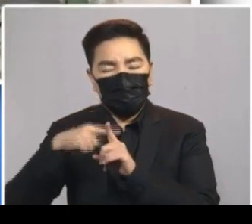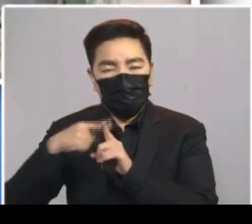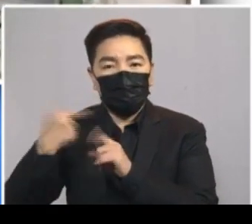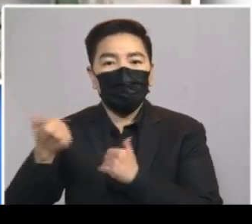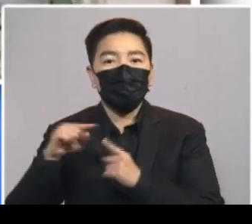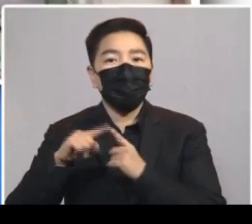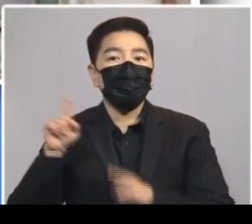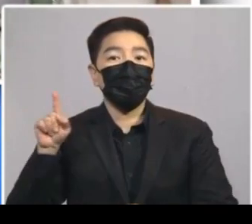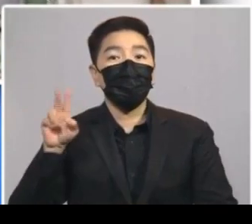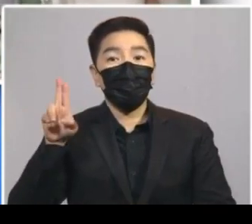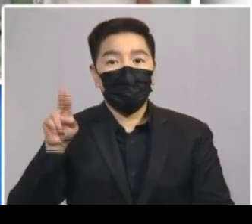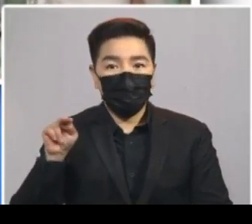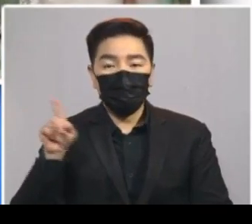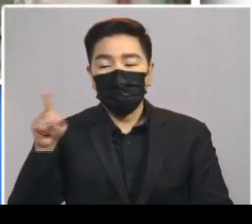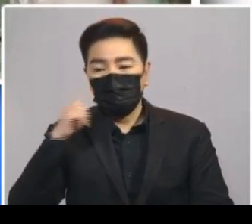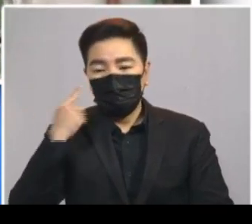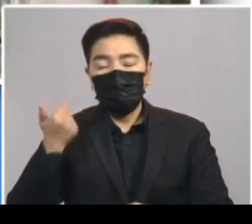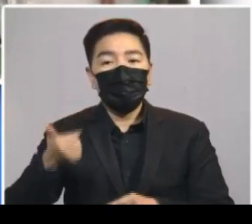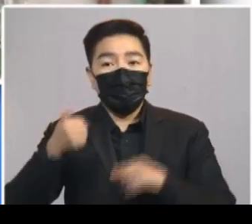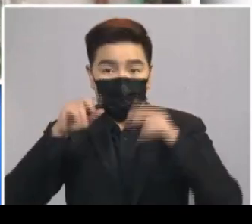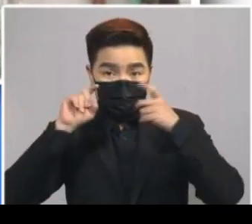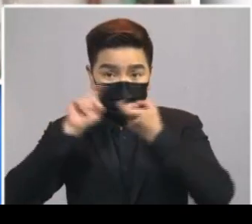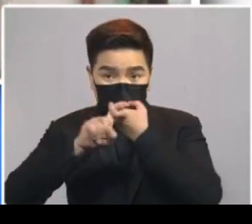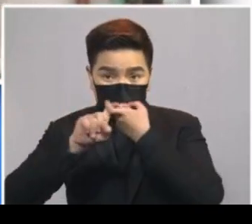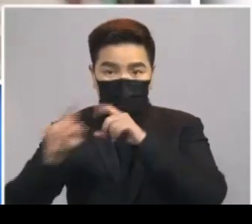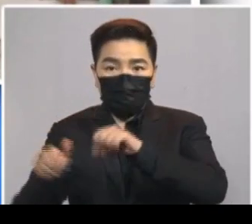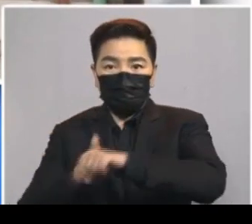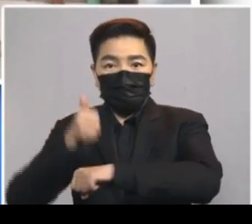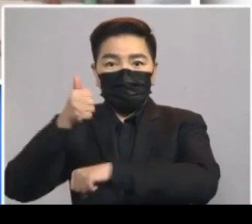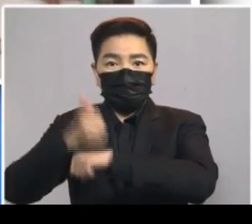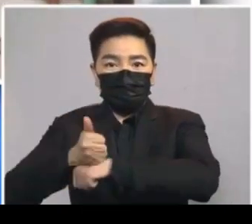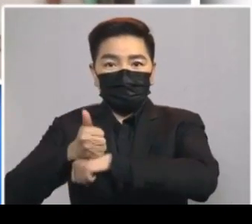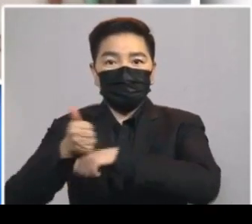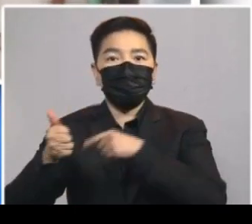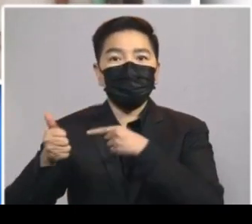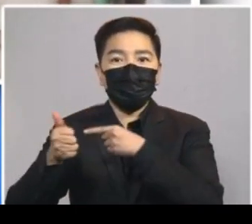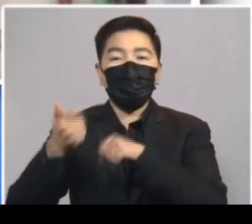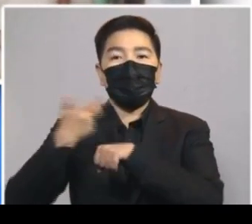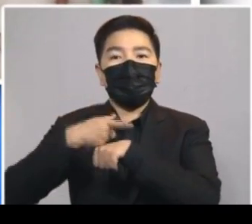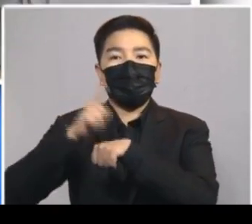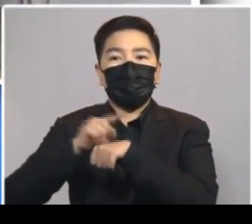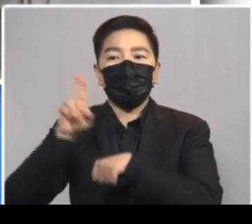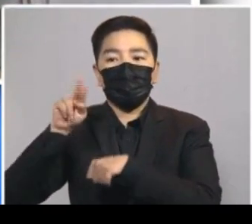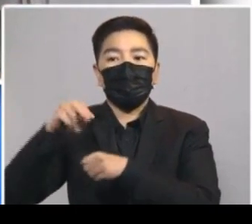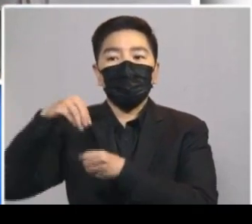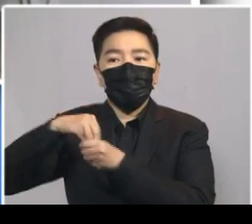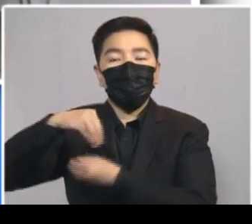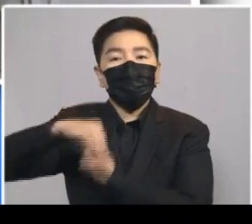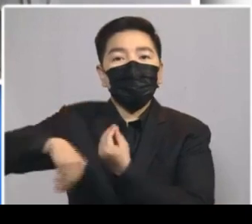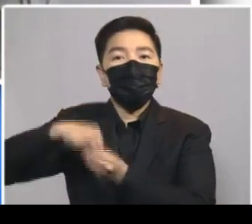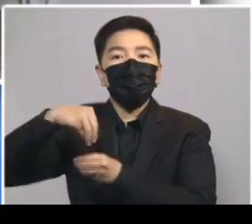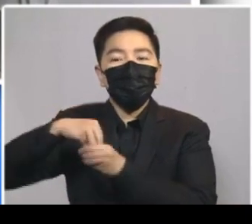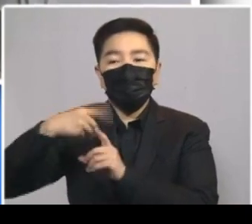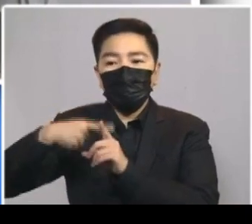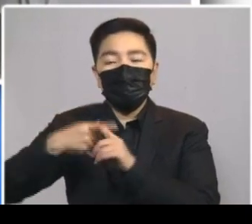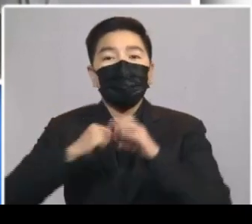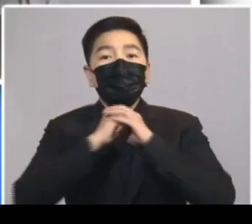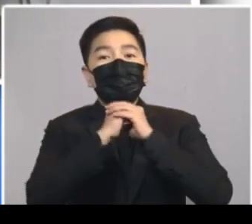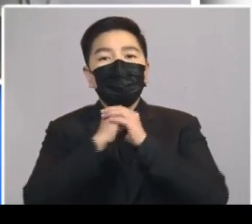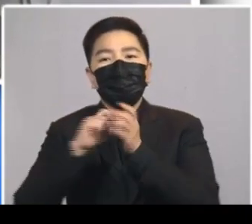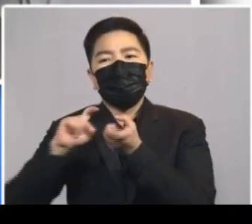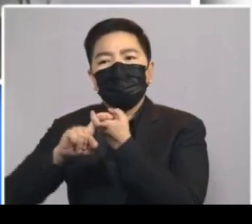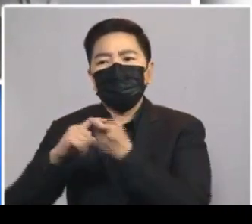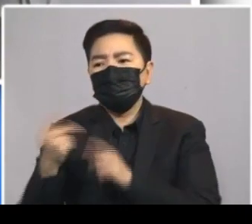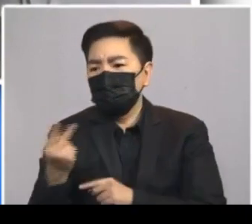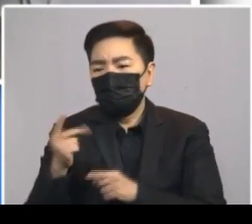นตรีความมั่นคงยังอยู่ภายใต้การควบคุมกำกับของรัสเซียซึ่งเป็นประธานหมุนเวียนชั่วคราวกับทางจีนที่เป็นพันธมิตรนั่น